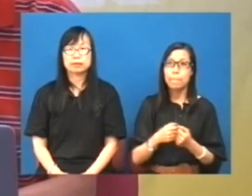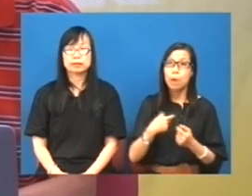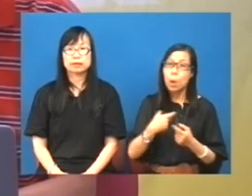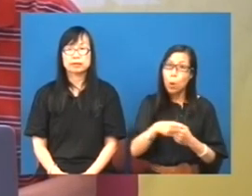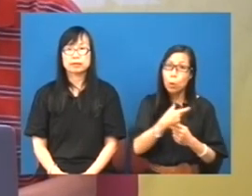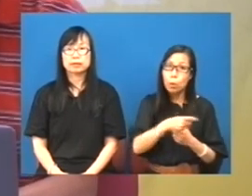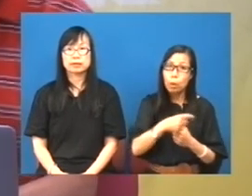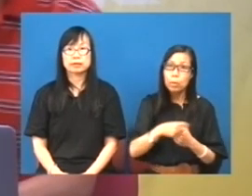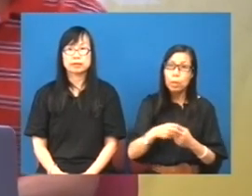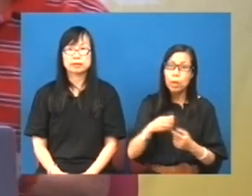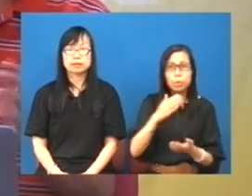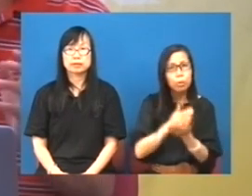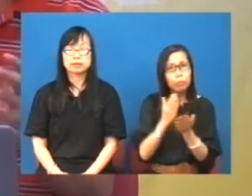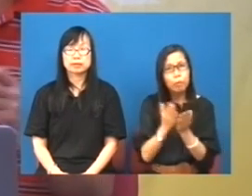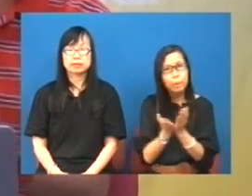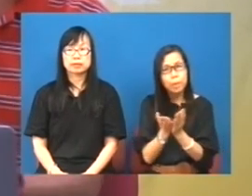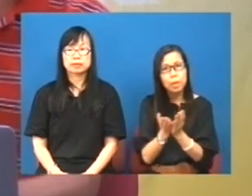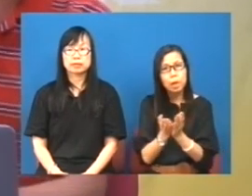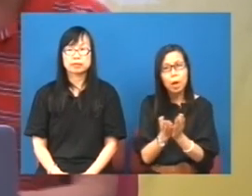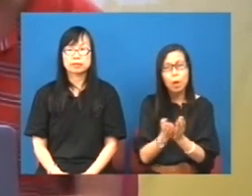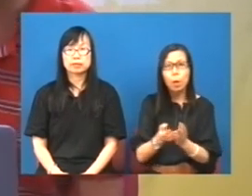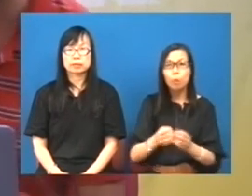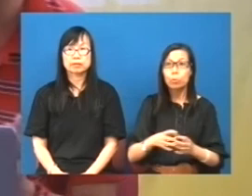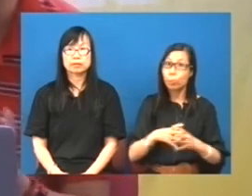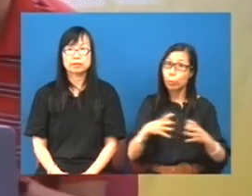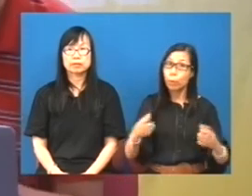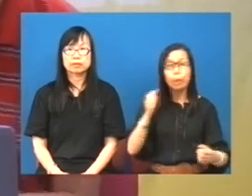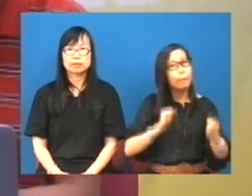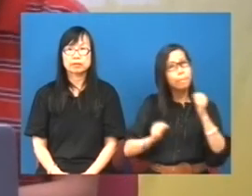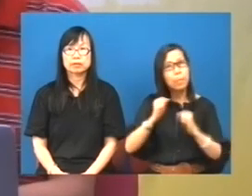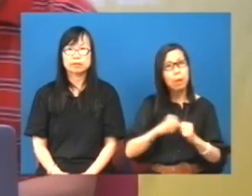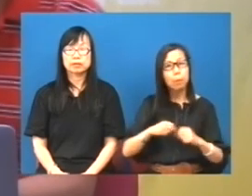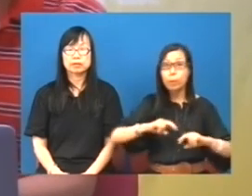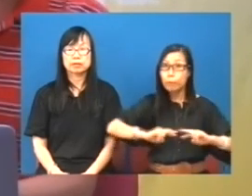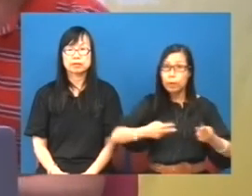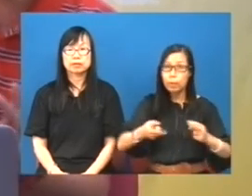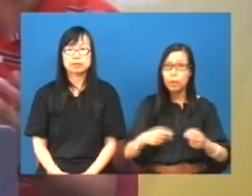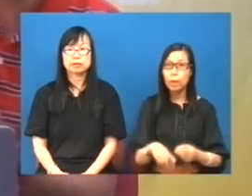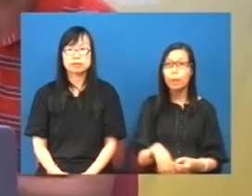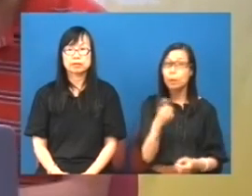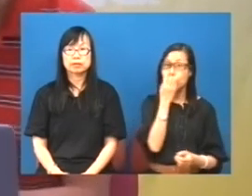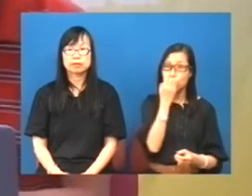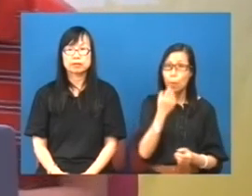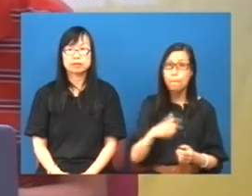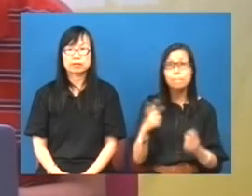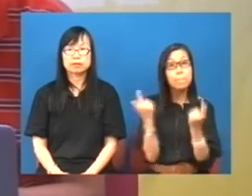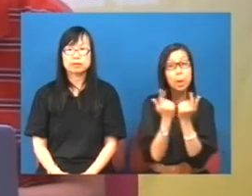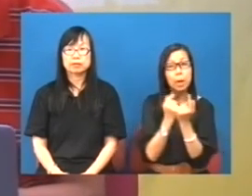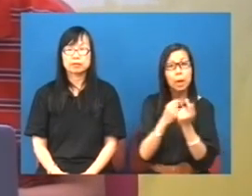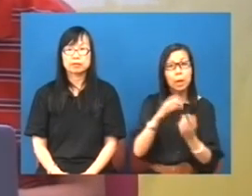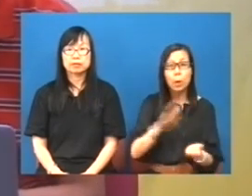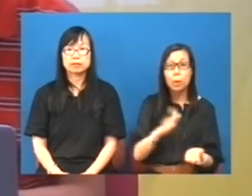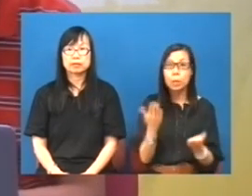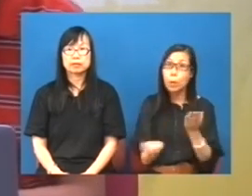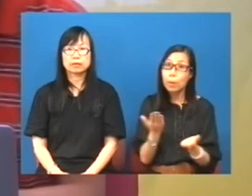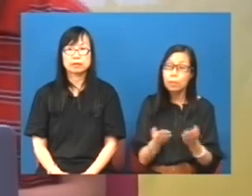源精力去做他們那些叫做大的工程發展東北又或者建高鐵又或者